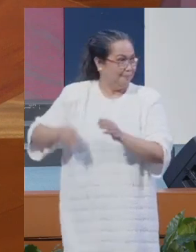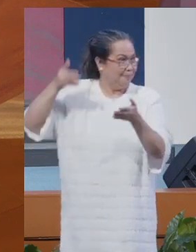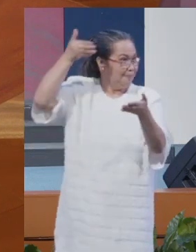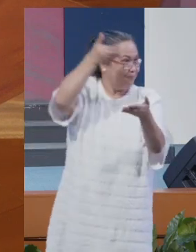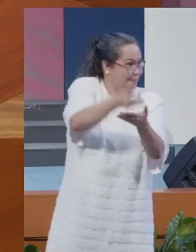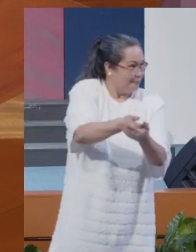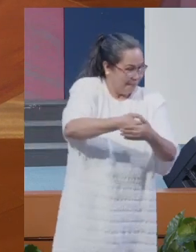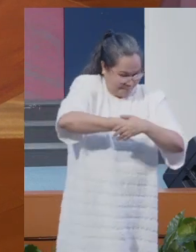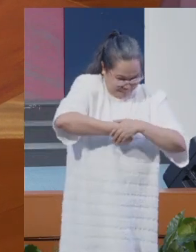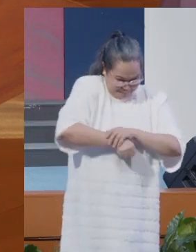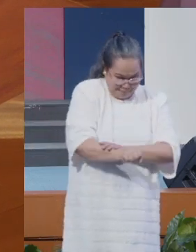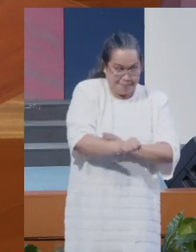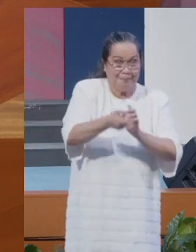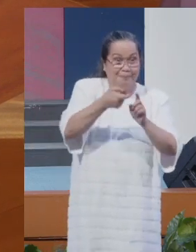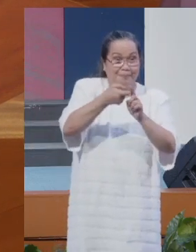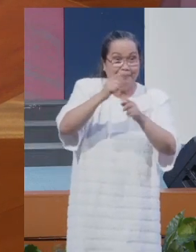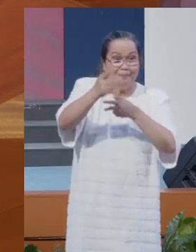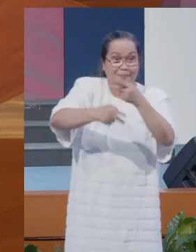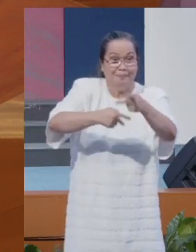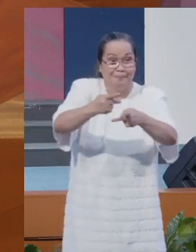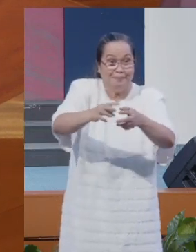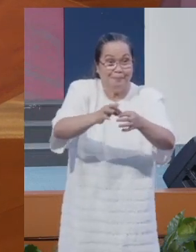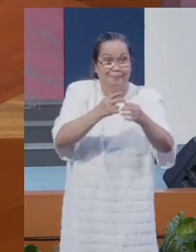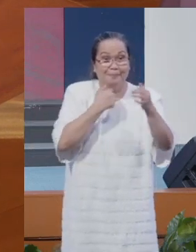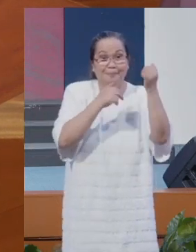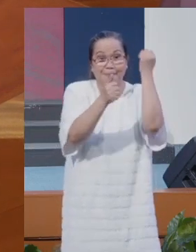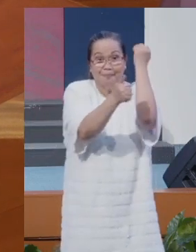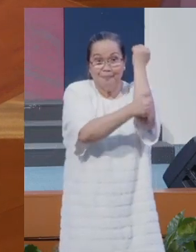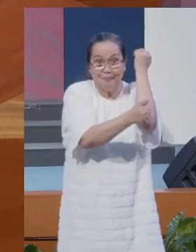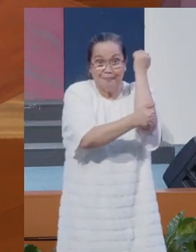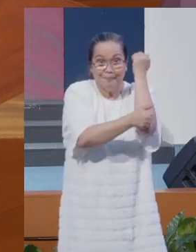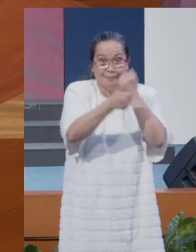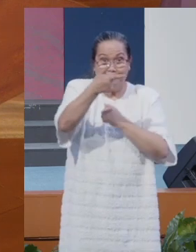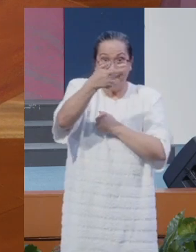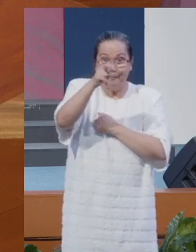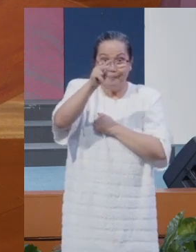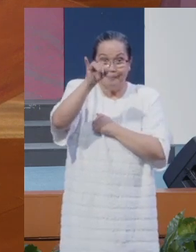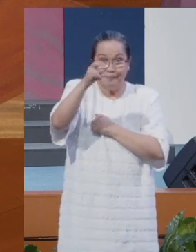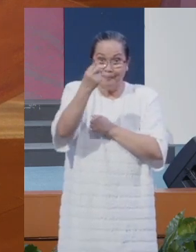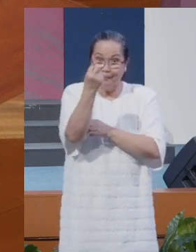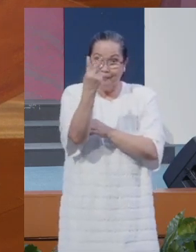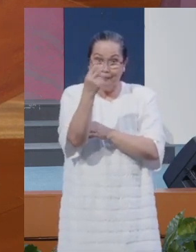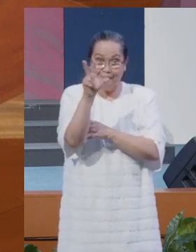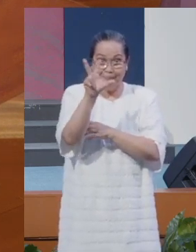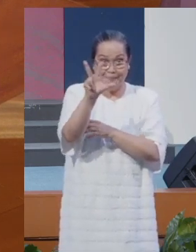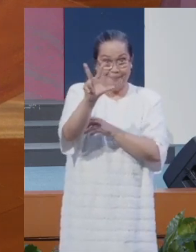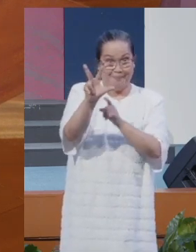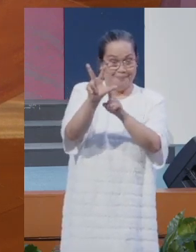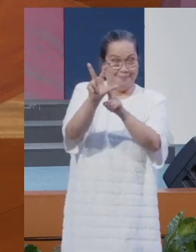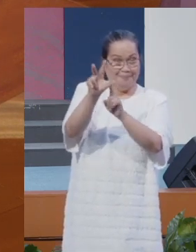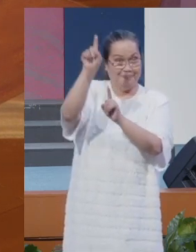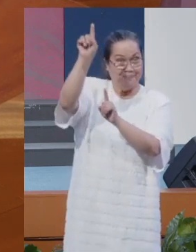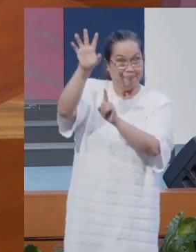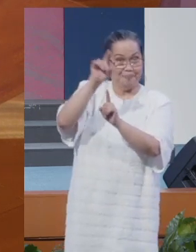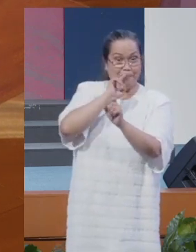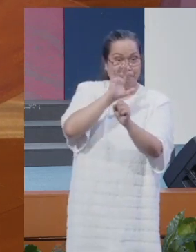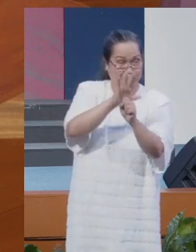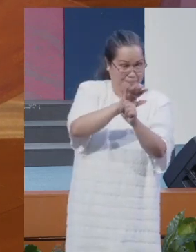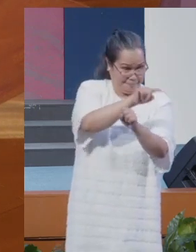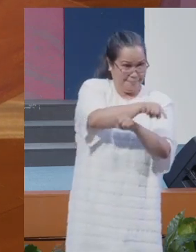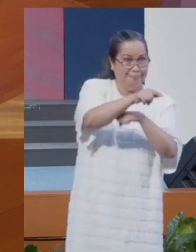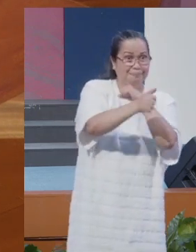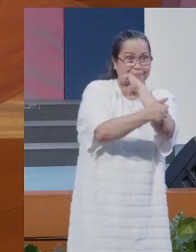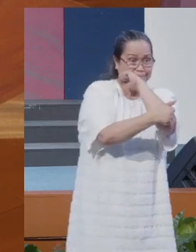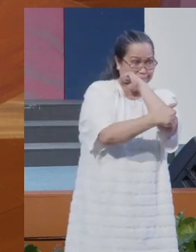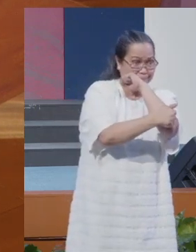na magmumula sa lahi ni Abraham. Hindi ba sa Genesis 12:3, pinangako ni God kay Abraham yon?